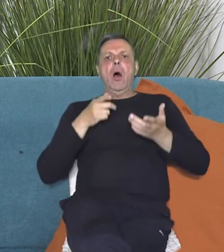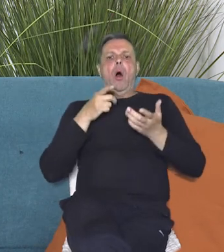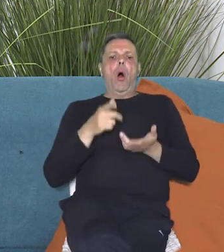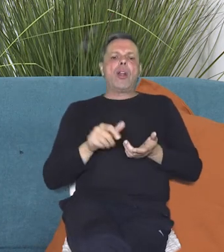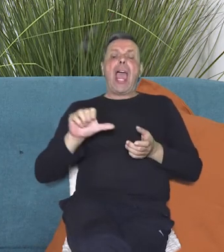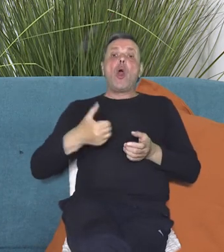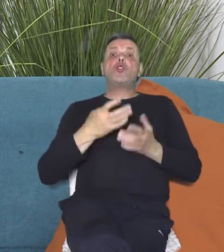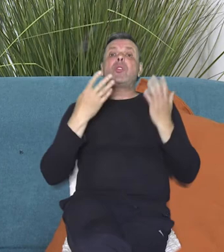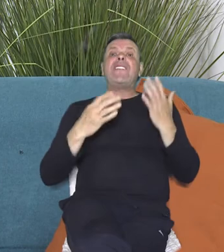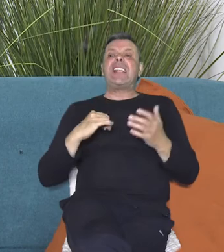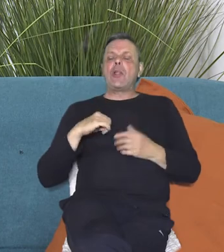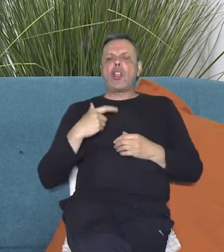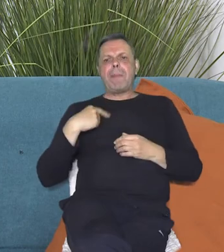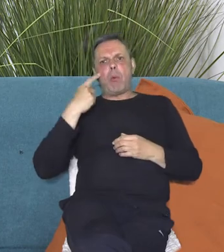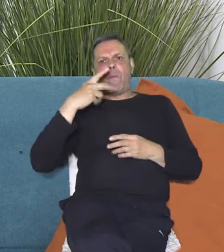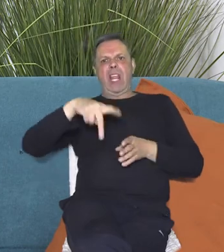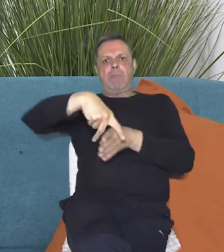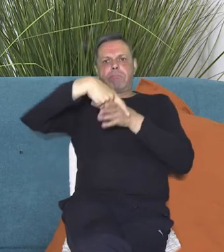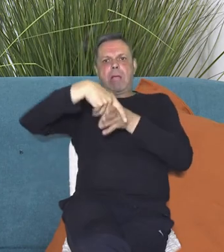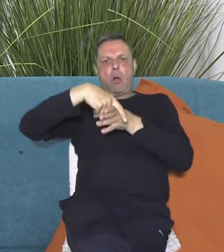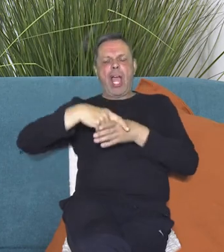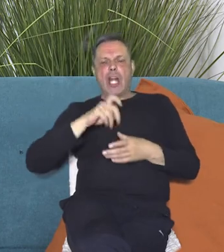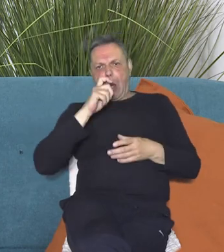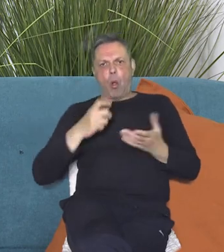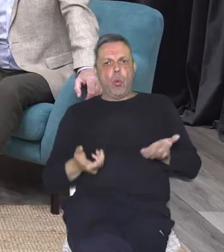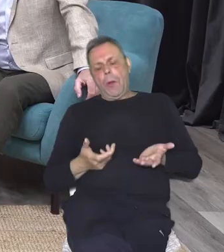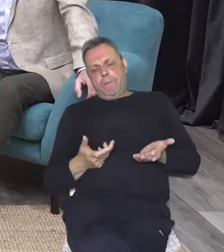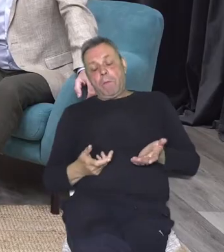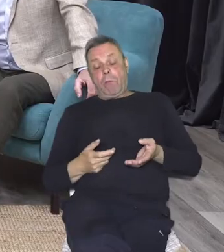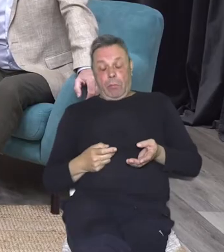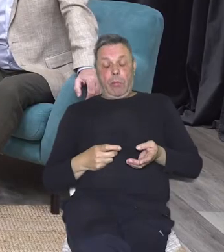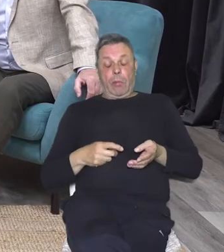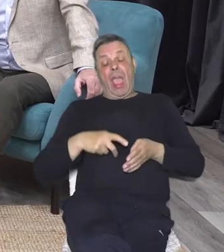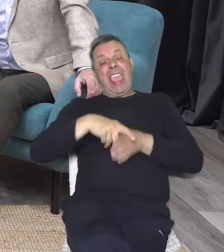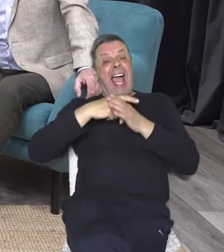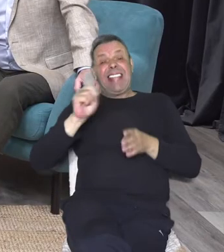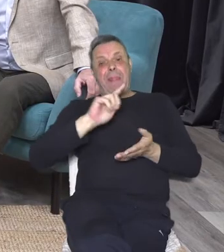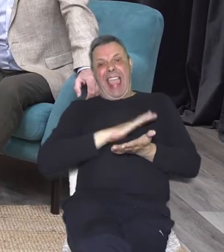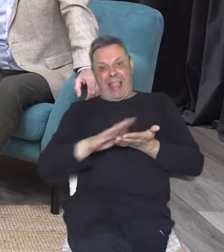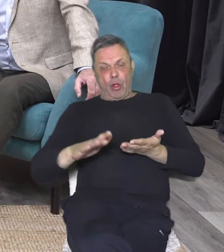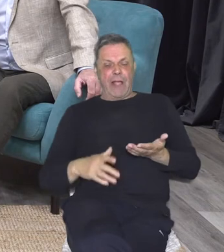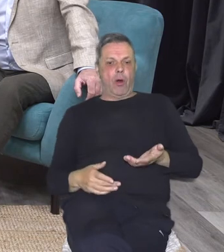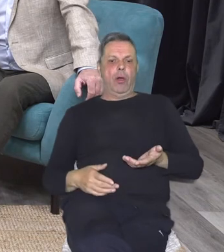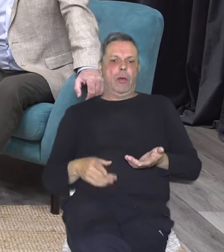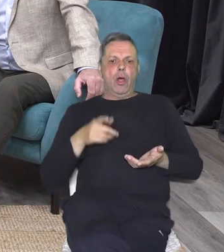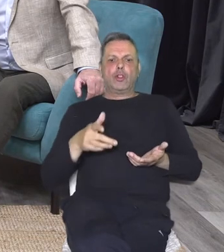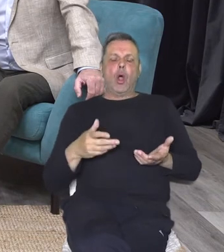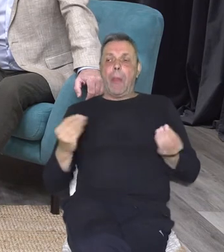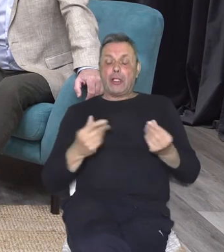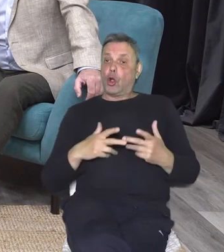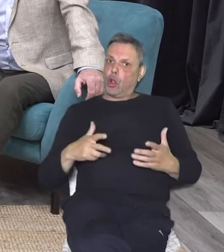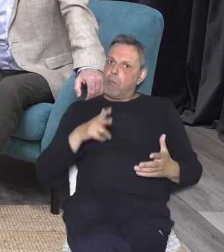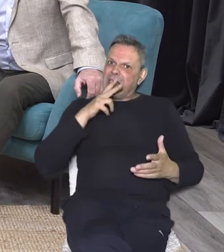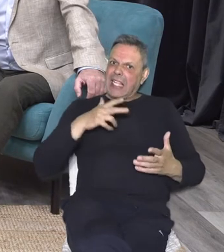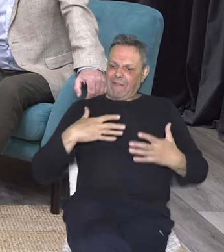Ona je još u 90-ima smo je vidjeli na konju kako jaše. Mislim, jahati na konju nije jednostavno. Jahati na konju je nešto